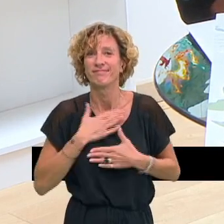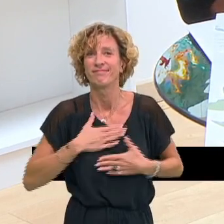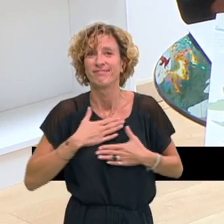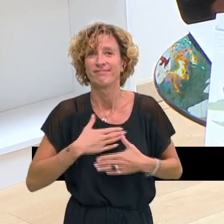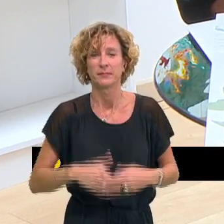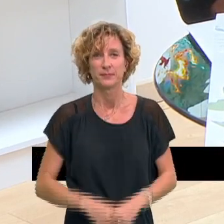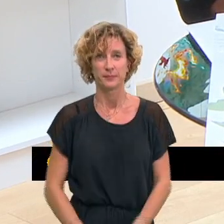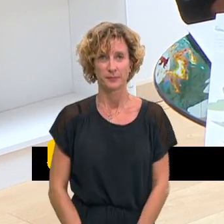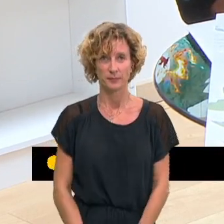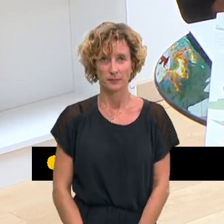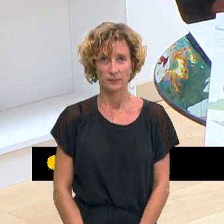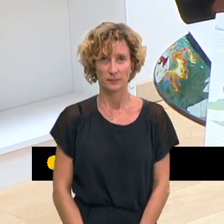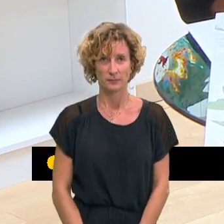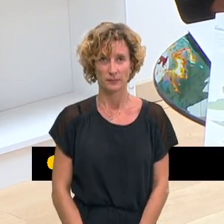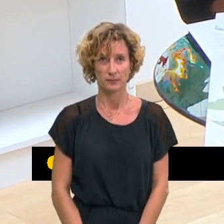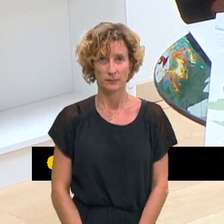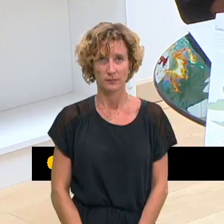vraiment.